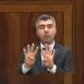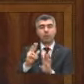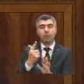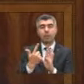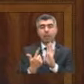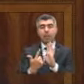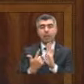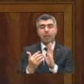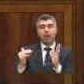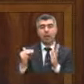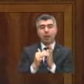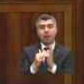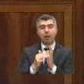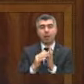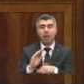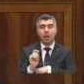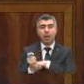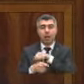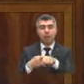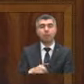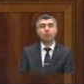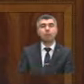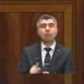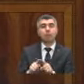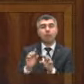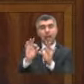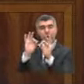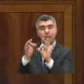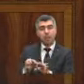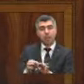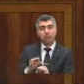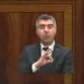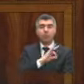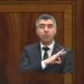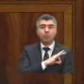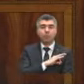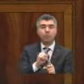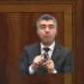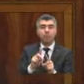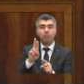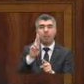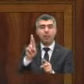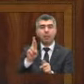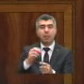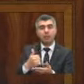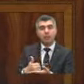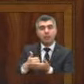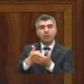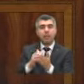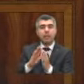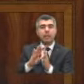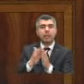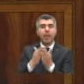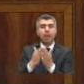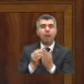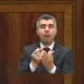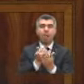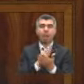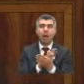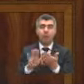بالوسط القروي. وبخصوص عدد المستفيدين من المبادرة الملكية مليون محفظة، فقد بلغ